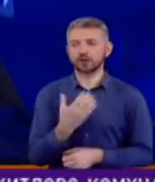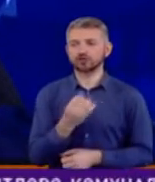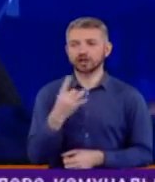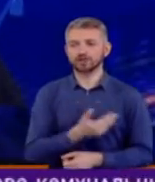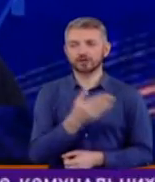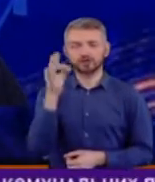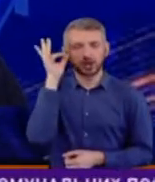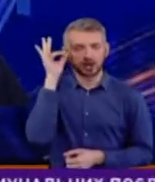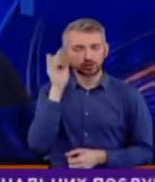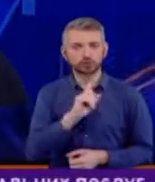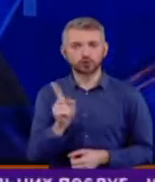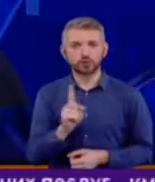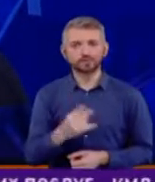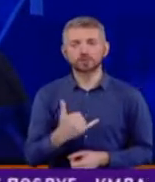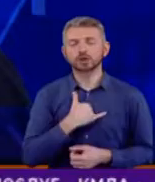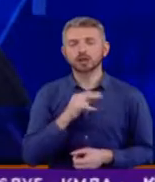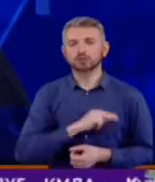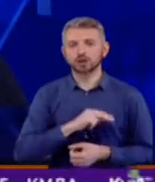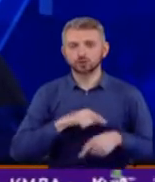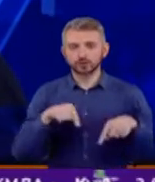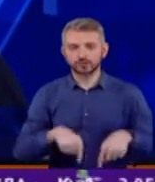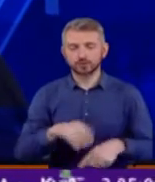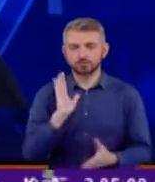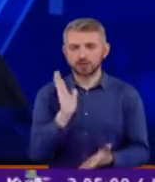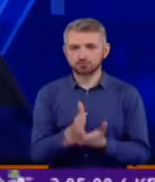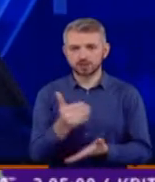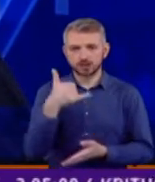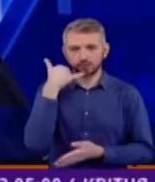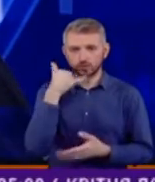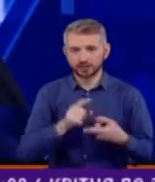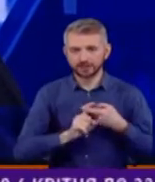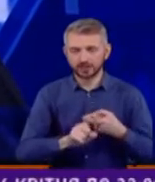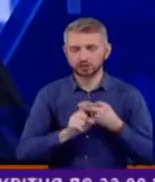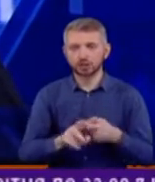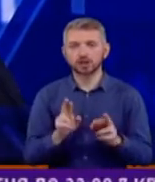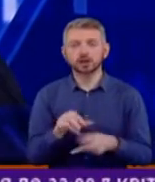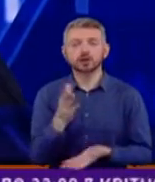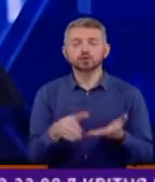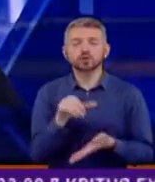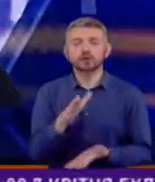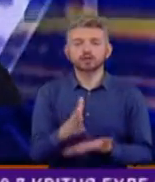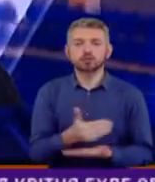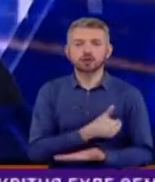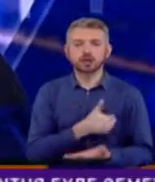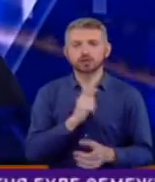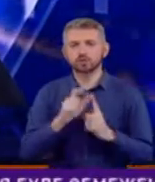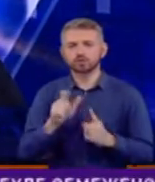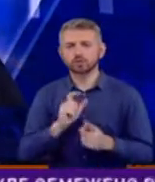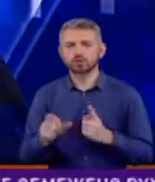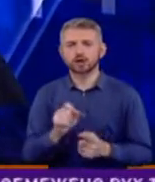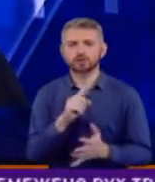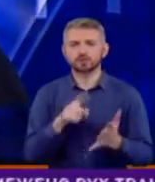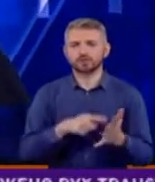вам нагадую, що в нас працює в студії прямий телефонний зв'язок. Як у вас є бажання прокоментувати щось,